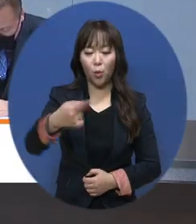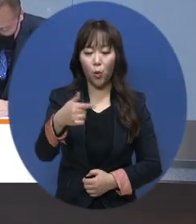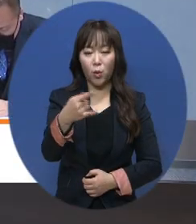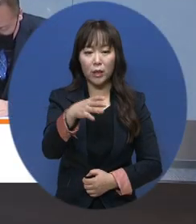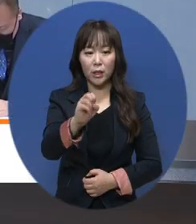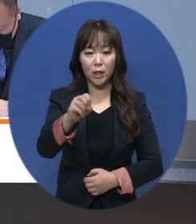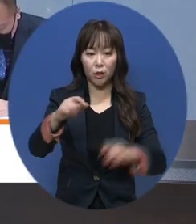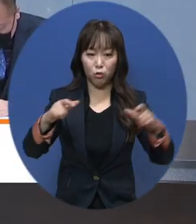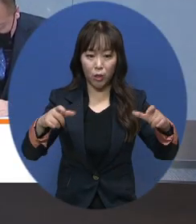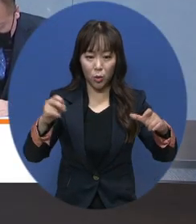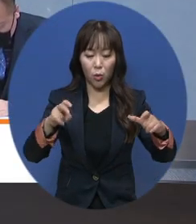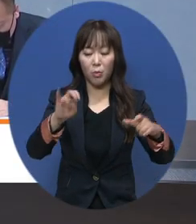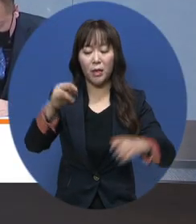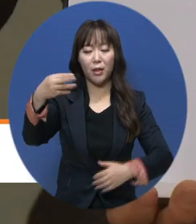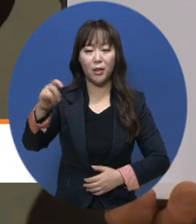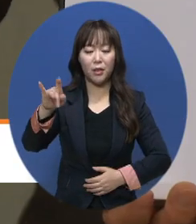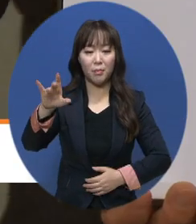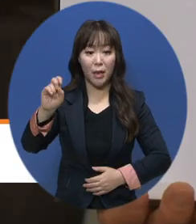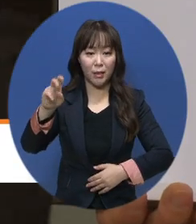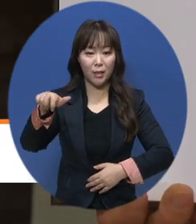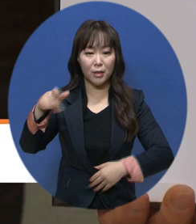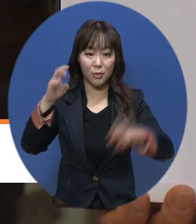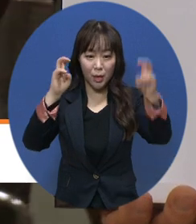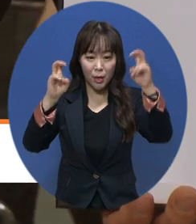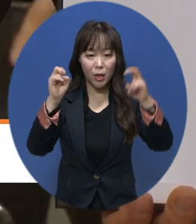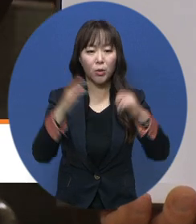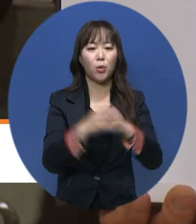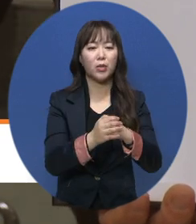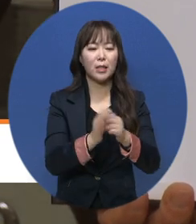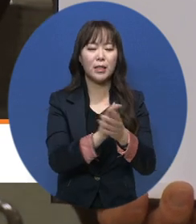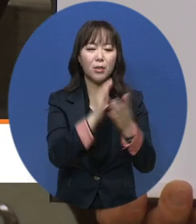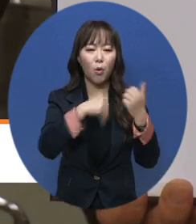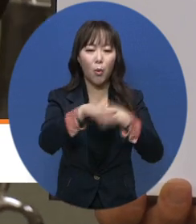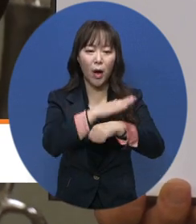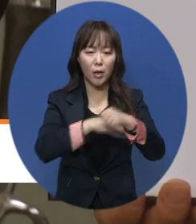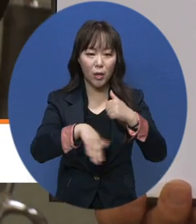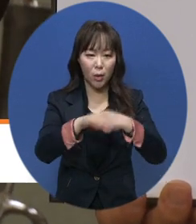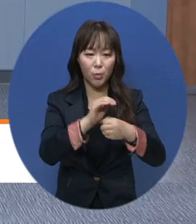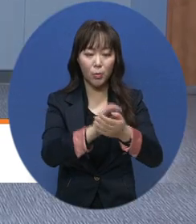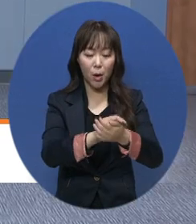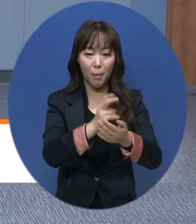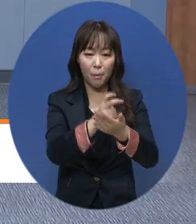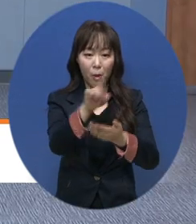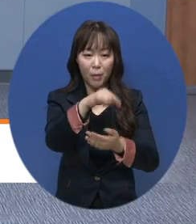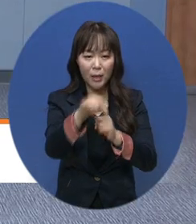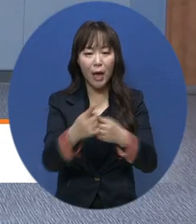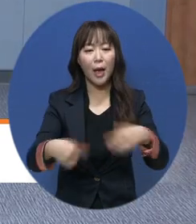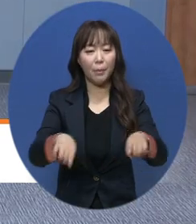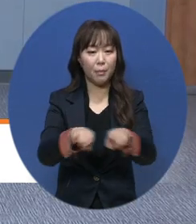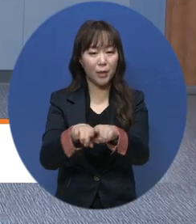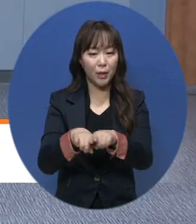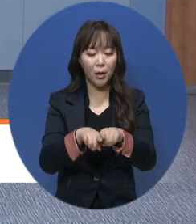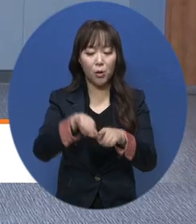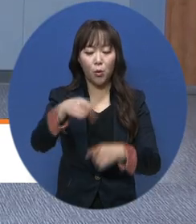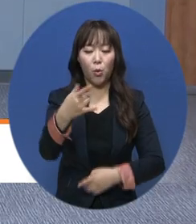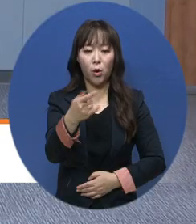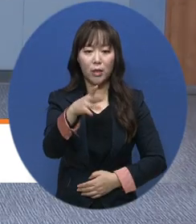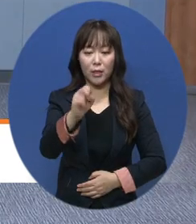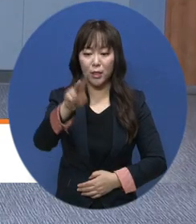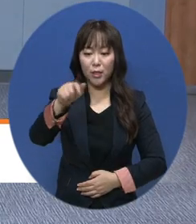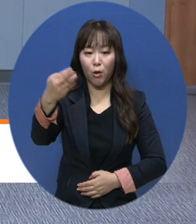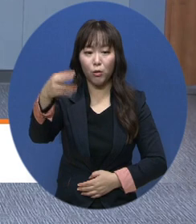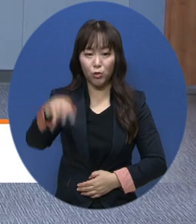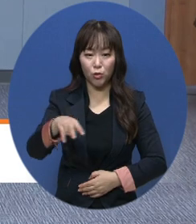고흥군과 주식회사 미트뱅크 그리고 고흥석류 친환경 영농조합법인이 함께 손을 잡고 고흥석류의